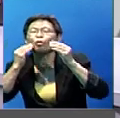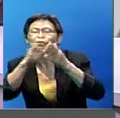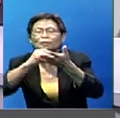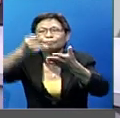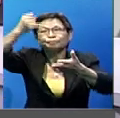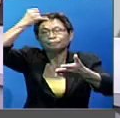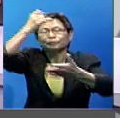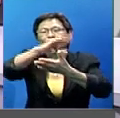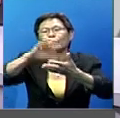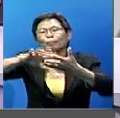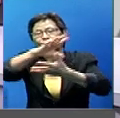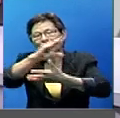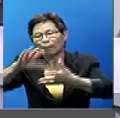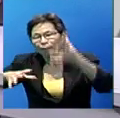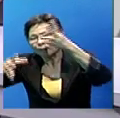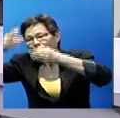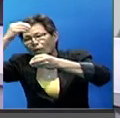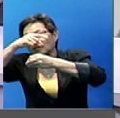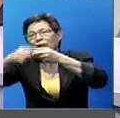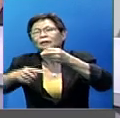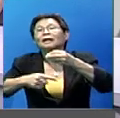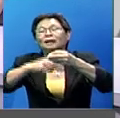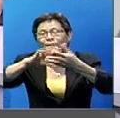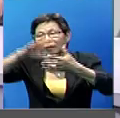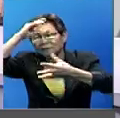serta mempelajari tentang dunia kehidupan sebenar.